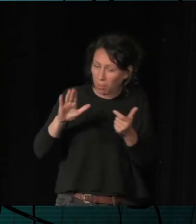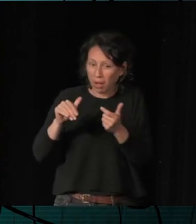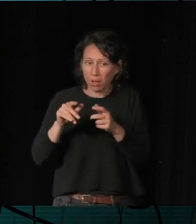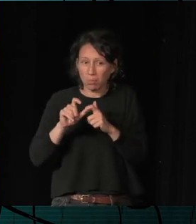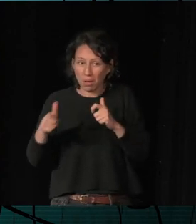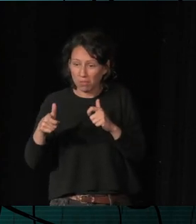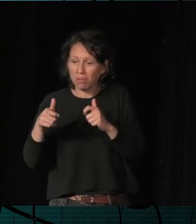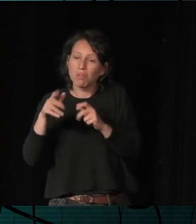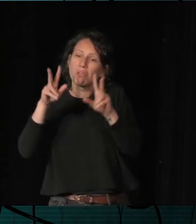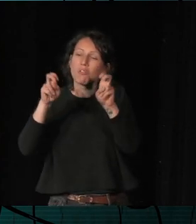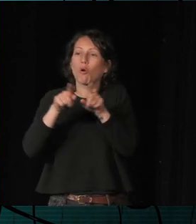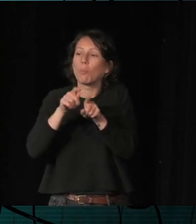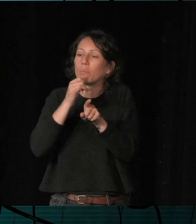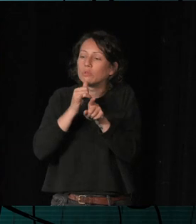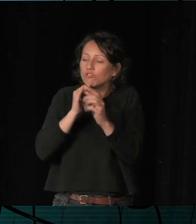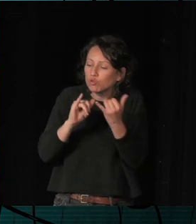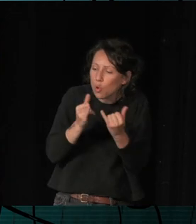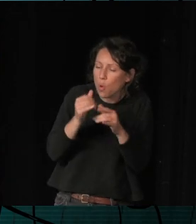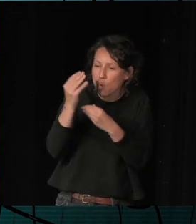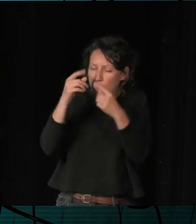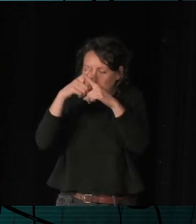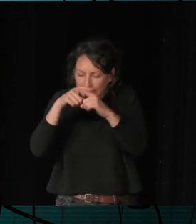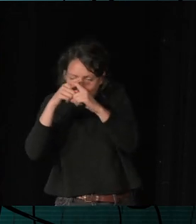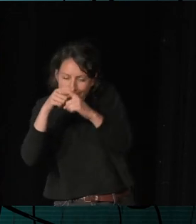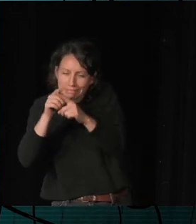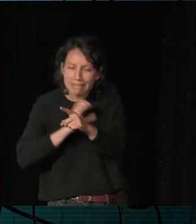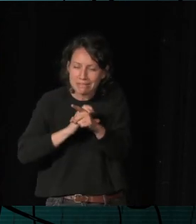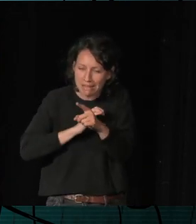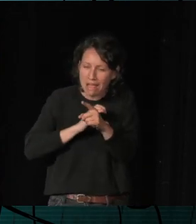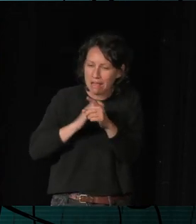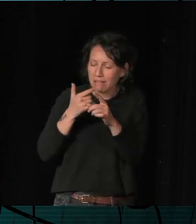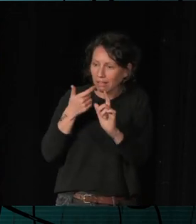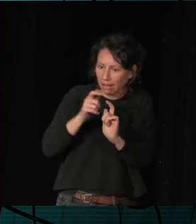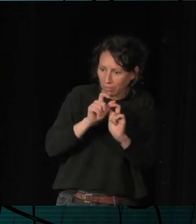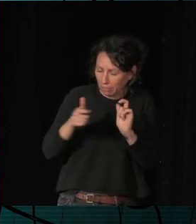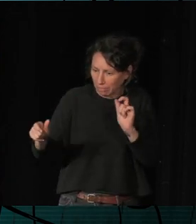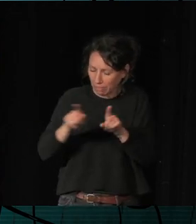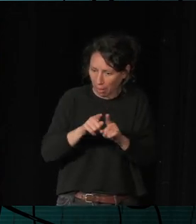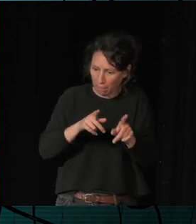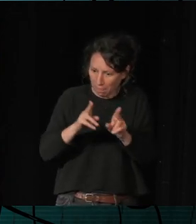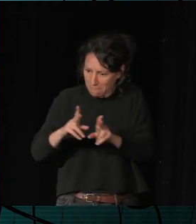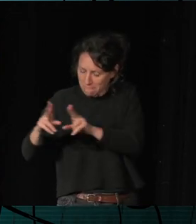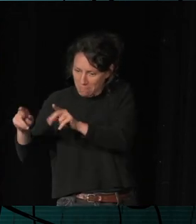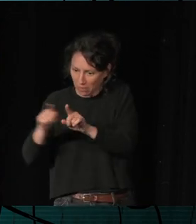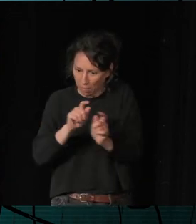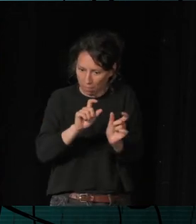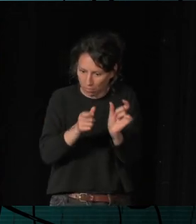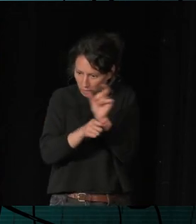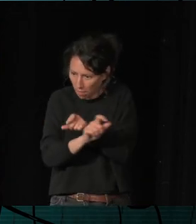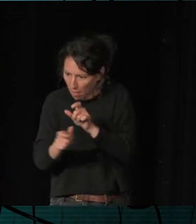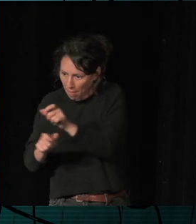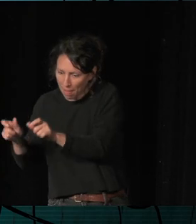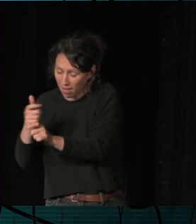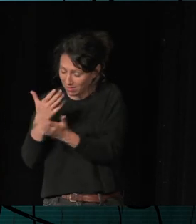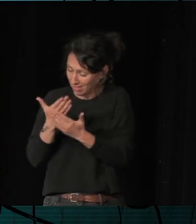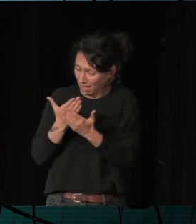presque des mini-jeux, pas que, mais, ou des petites énigmes, etc. Le passage de l'un à l'autre, qui n'est pas toujours évident, qui est parfois difficile